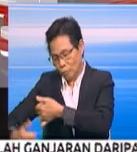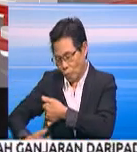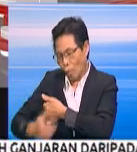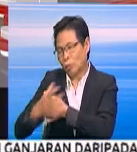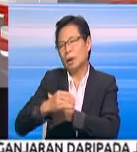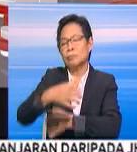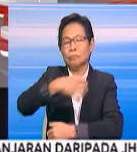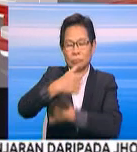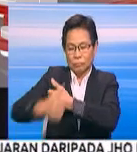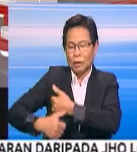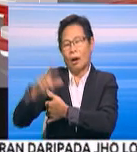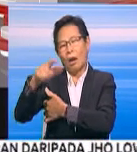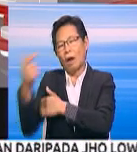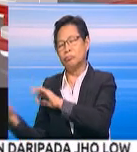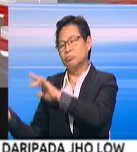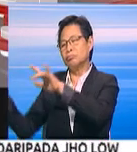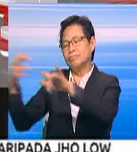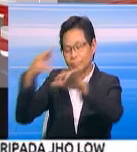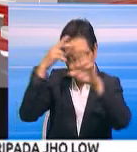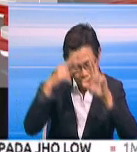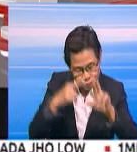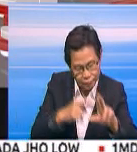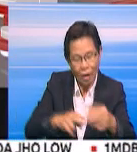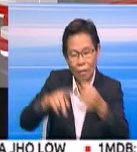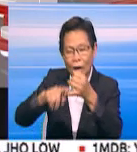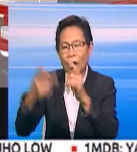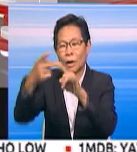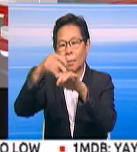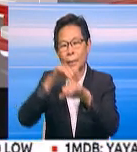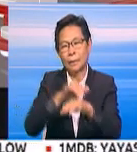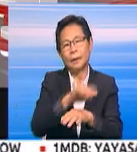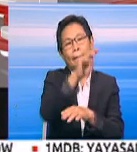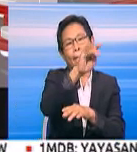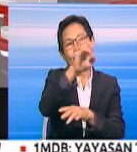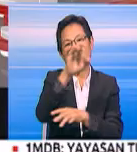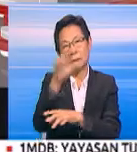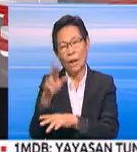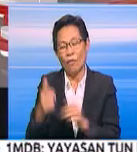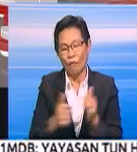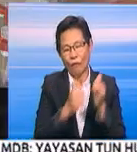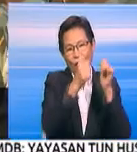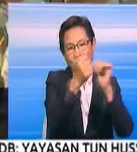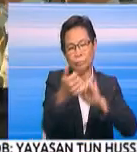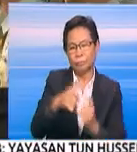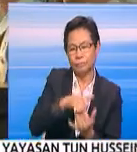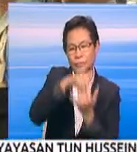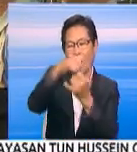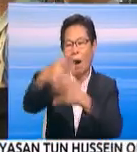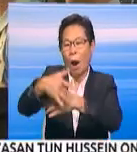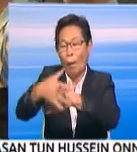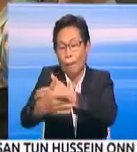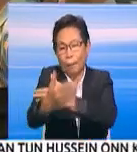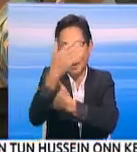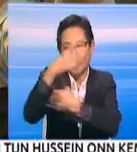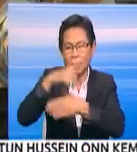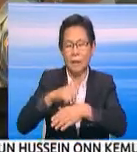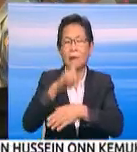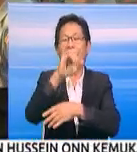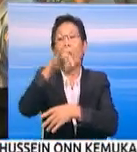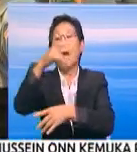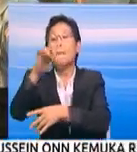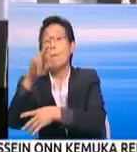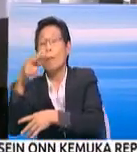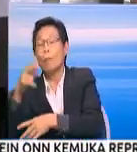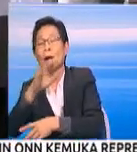pegawai tentera yang lain sebagai penghormatan terakhir kepada Allahyarham. Terdahulu, jenazah tiba awal pagi tadi di Ipoh dan dibawa